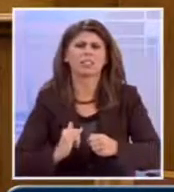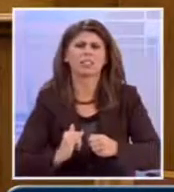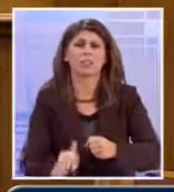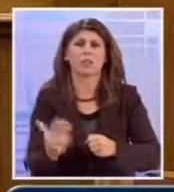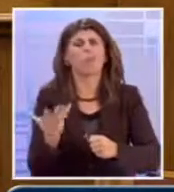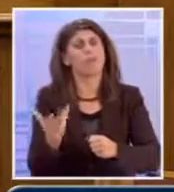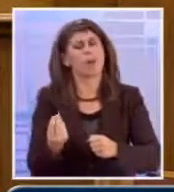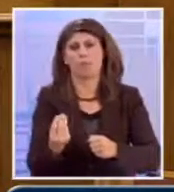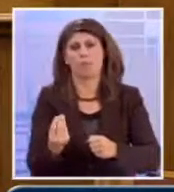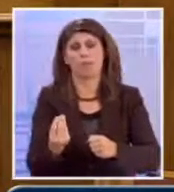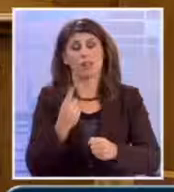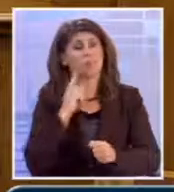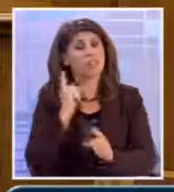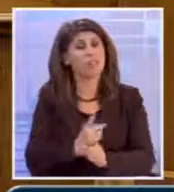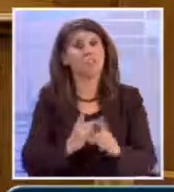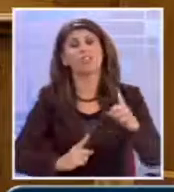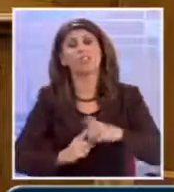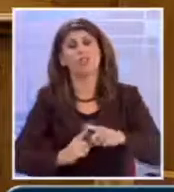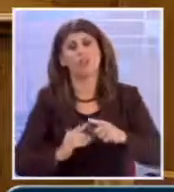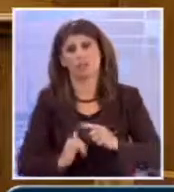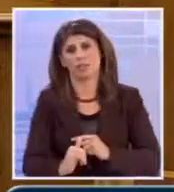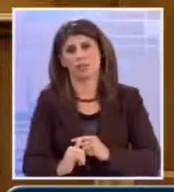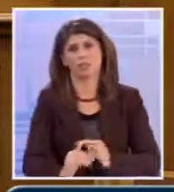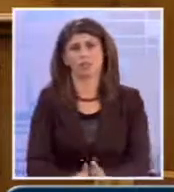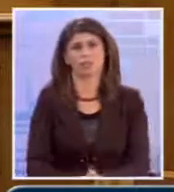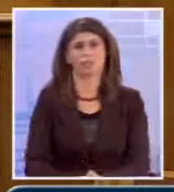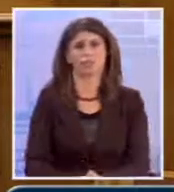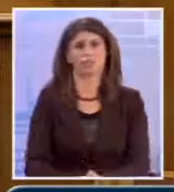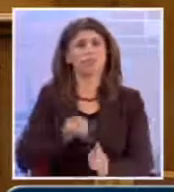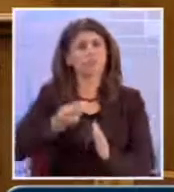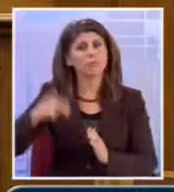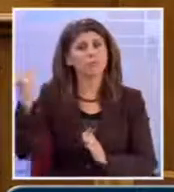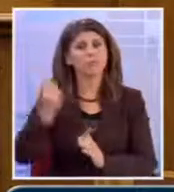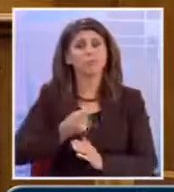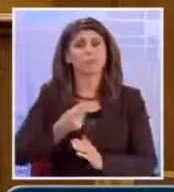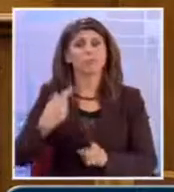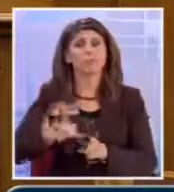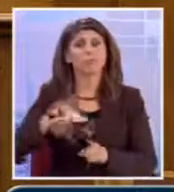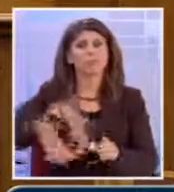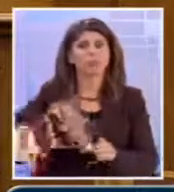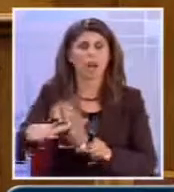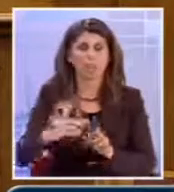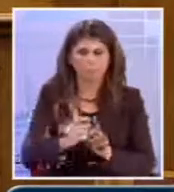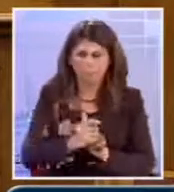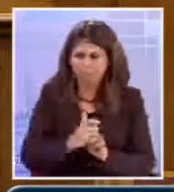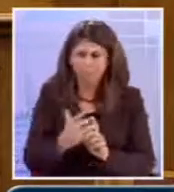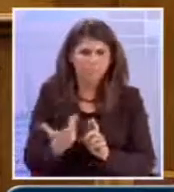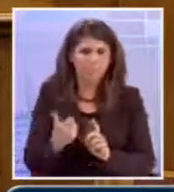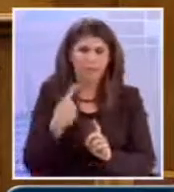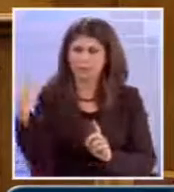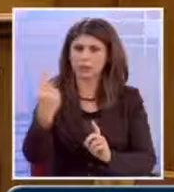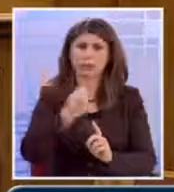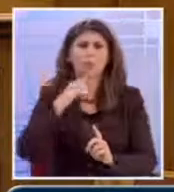υστέρησε πάρα πολύ και ιδιαίτερα τεχνολογικά. Η πλειονότητα του ελληνικού λαού εγκλωβίστηκε σε